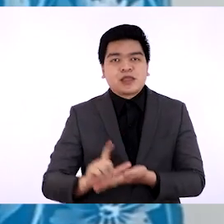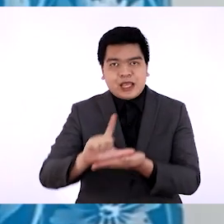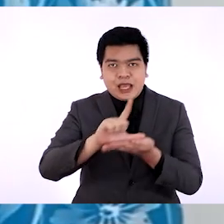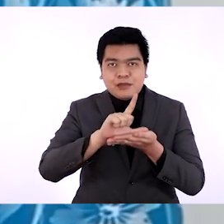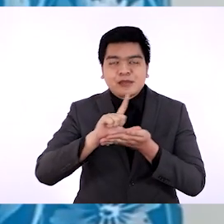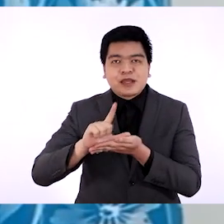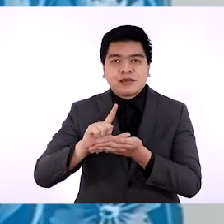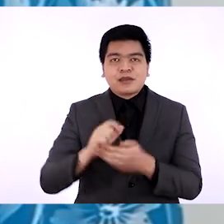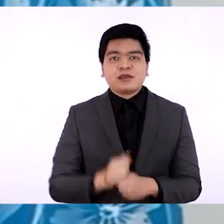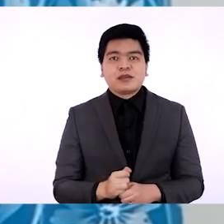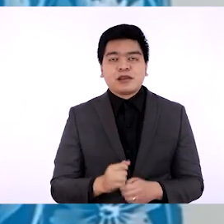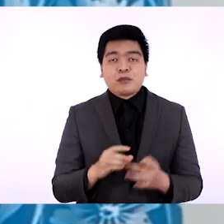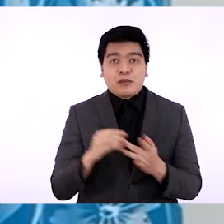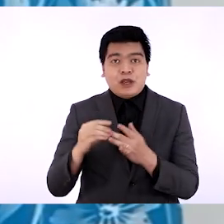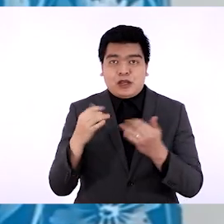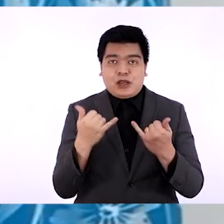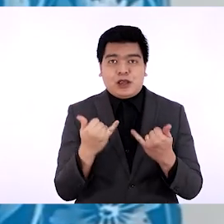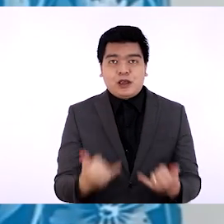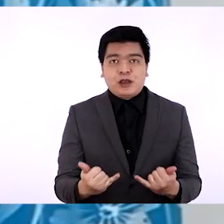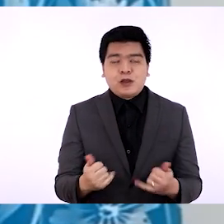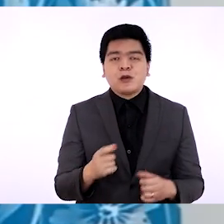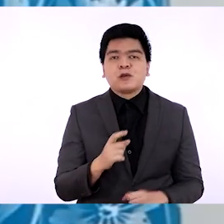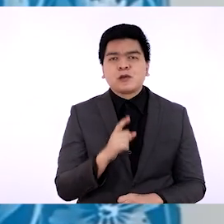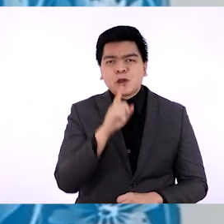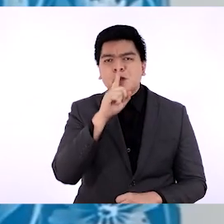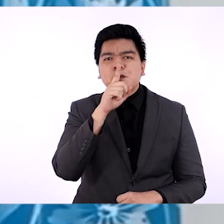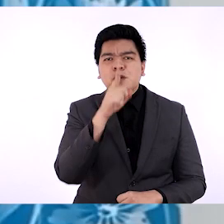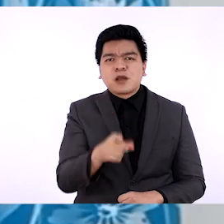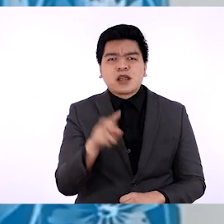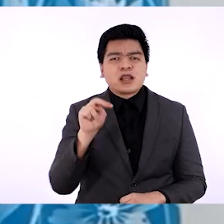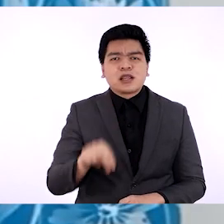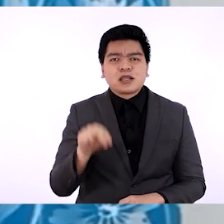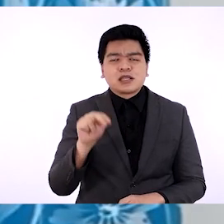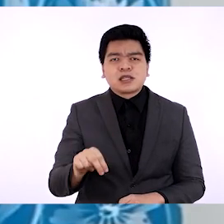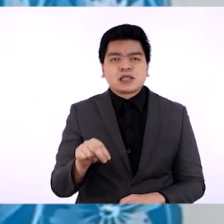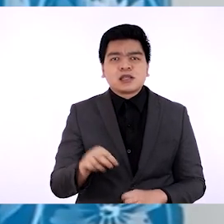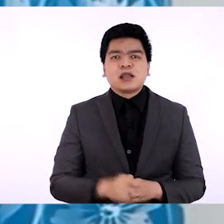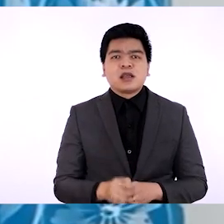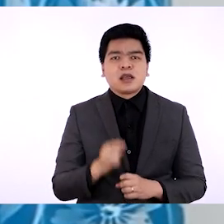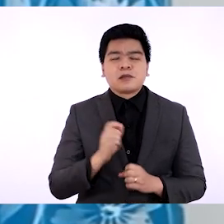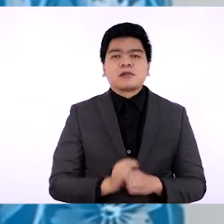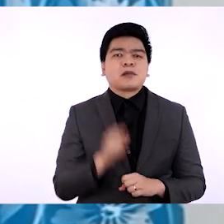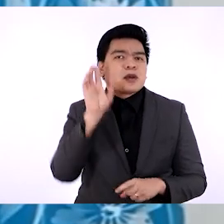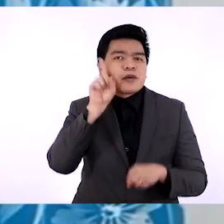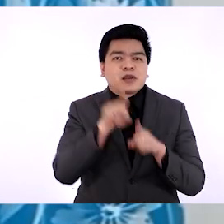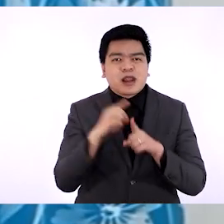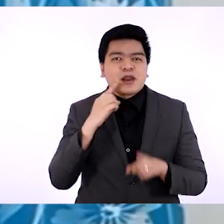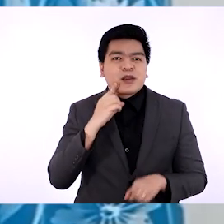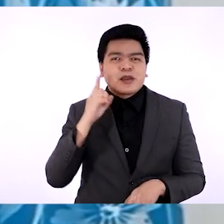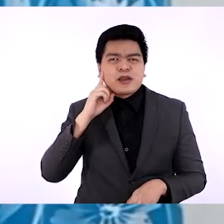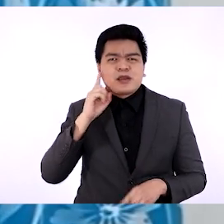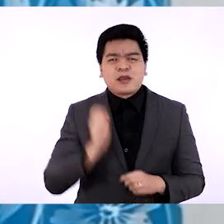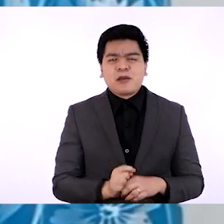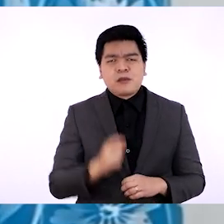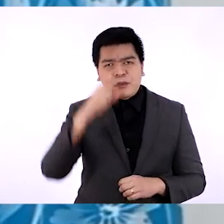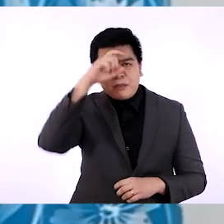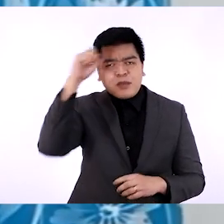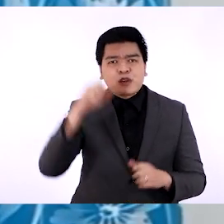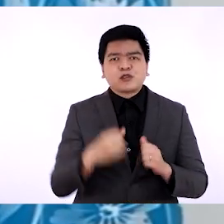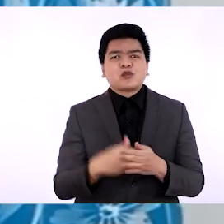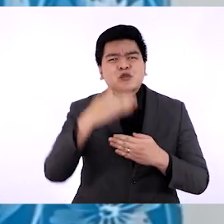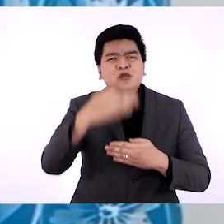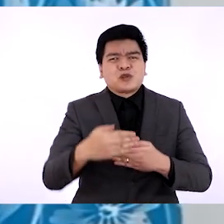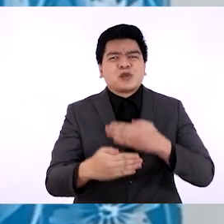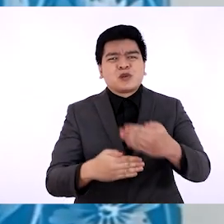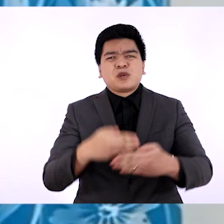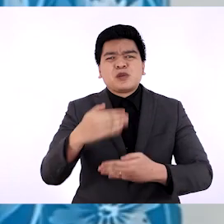amin, lalo po ngayong panahong ito na totoong kailangan ito maging ng mga kapatid po nating deaf dahil po sa sunod-sunod na